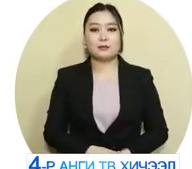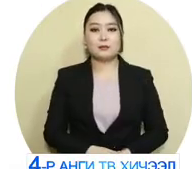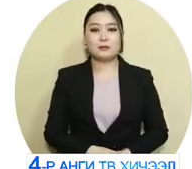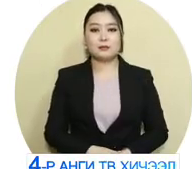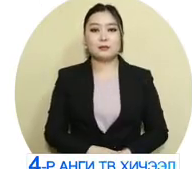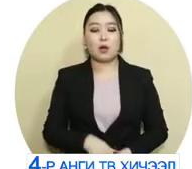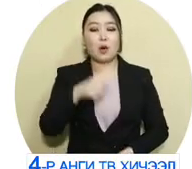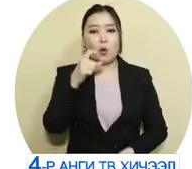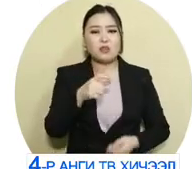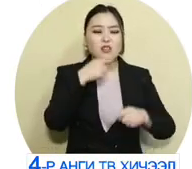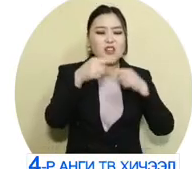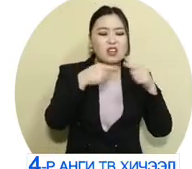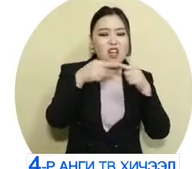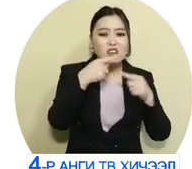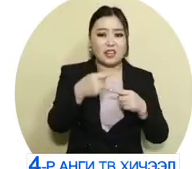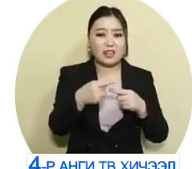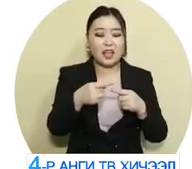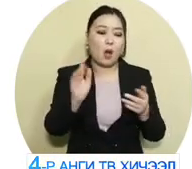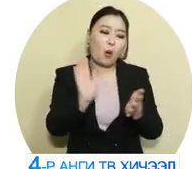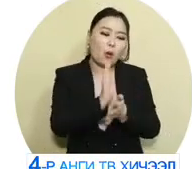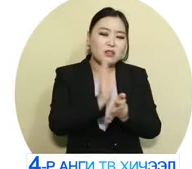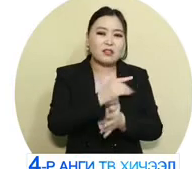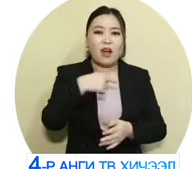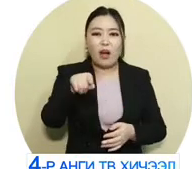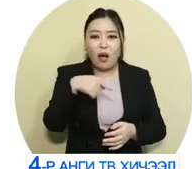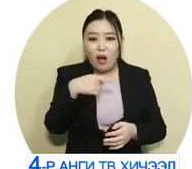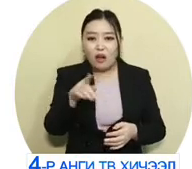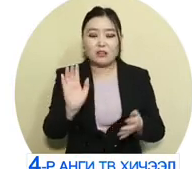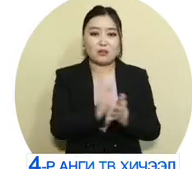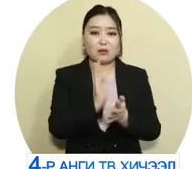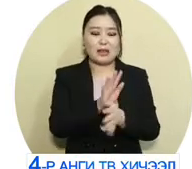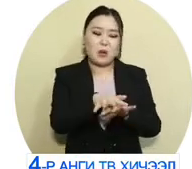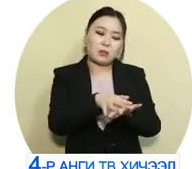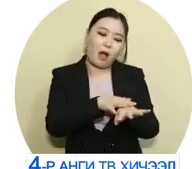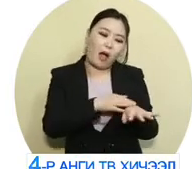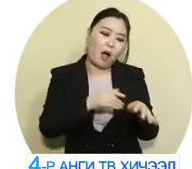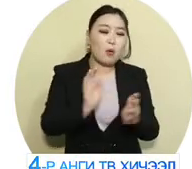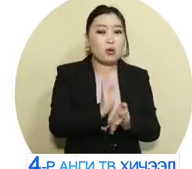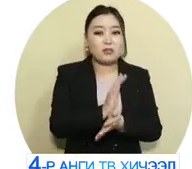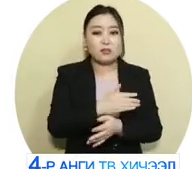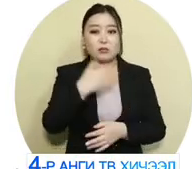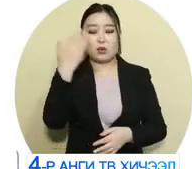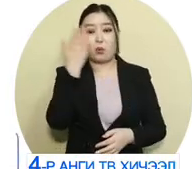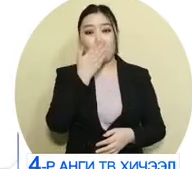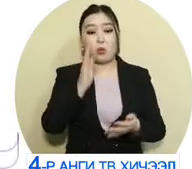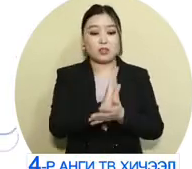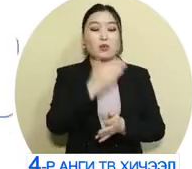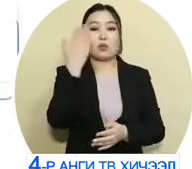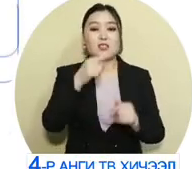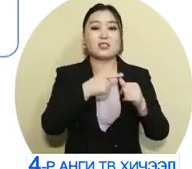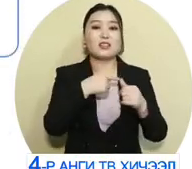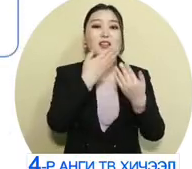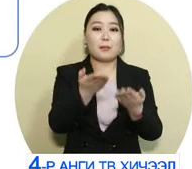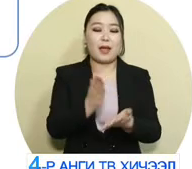За хүний ярианы хэлний хурдтай ойролцоо хурдаар уншихыг хурдан унших гэдэг юм байна. За